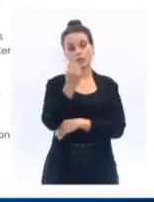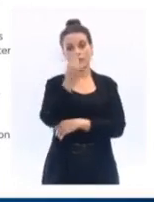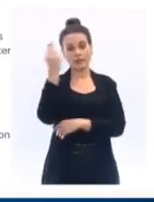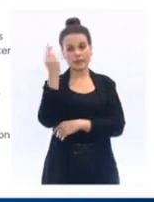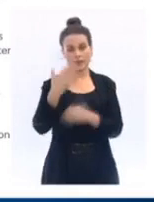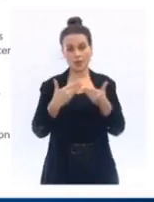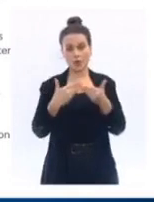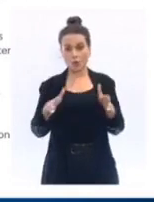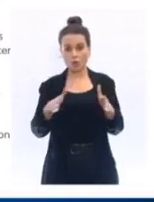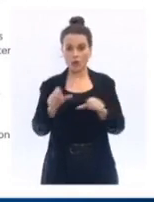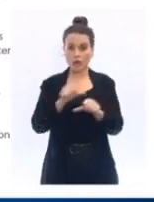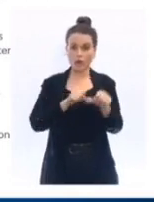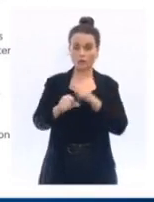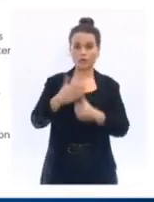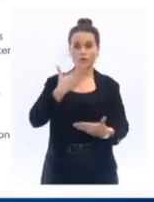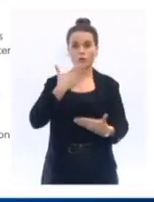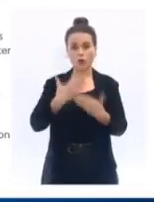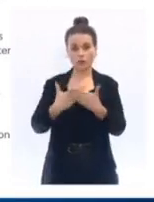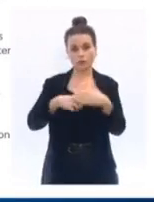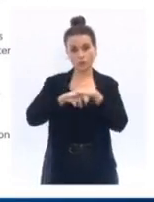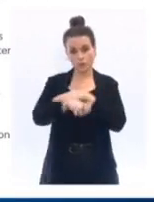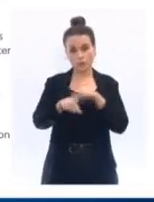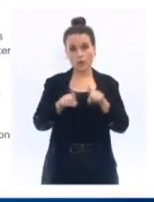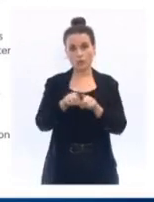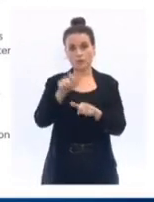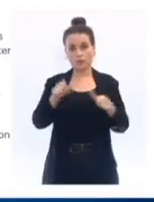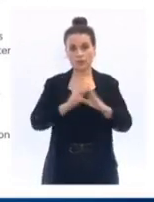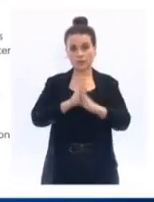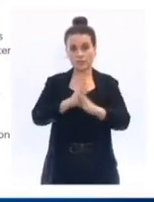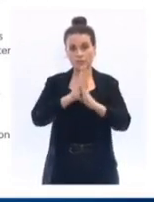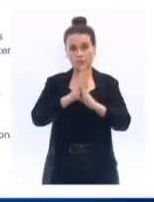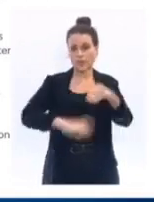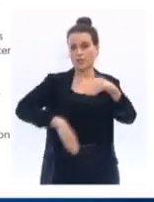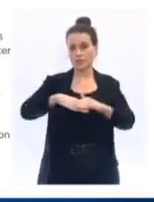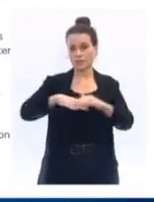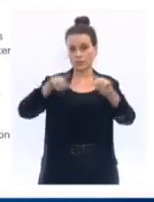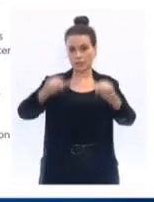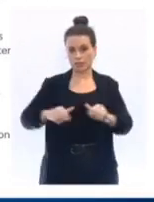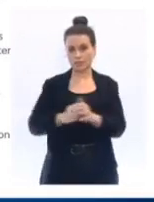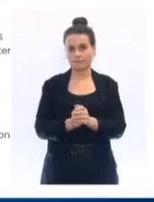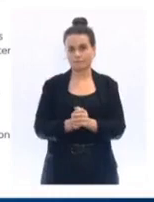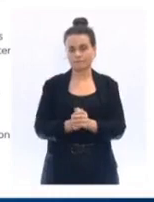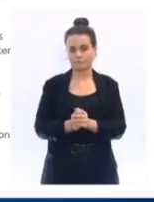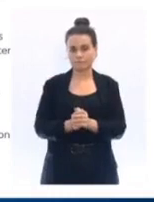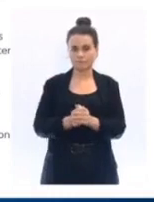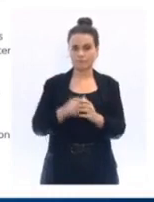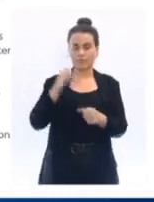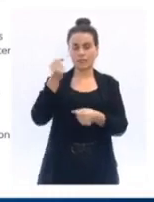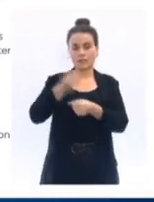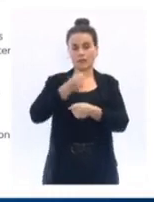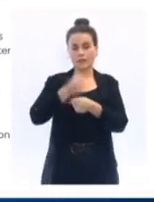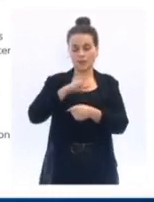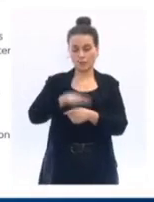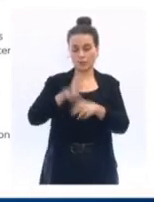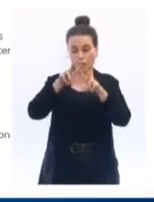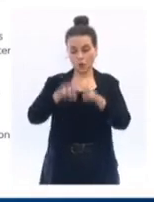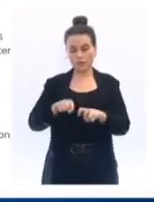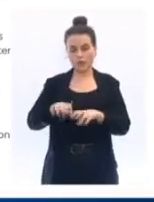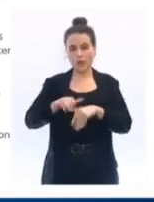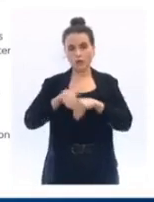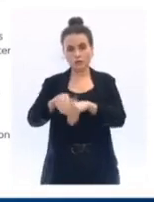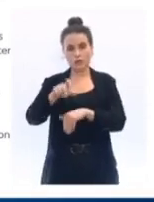en présentiel quand cela ne l'est pas. Dans le milieu professionnel, le principe est que les